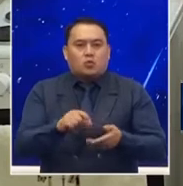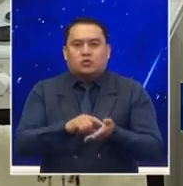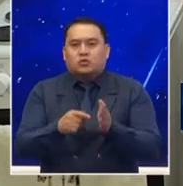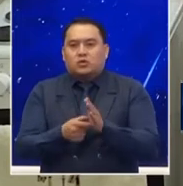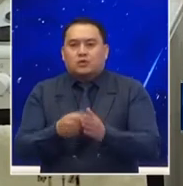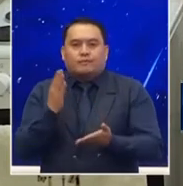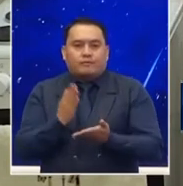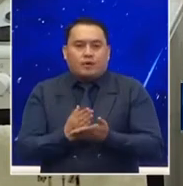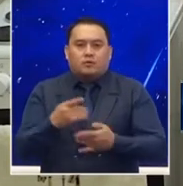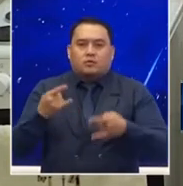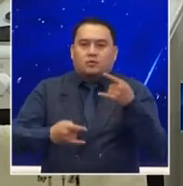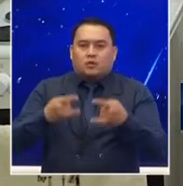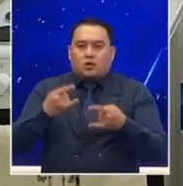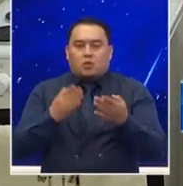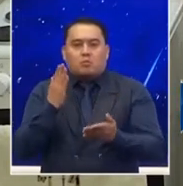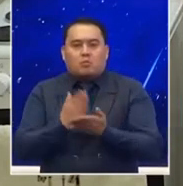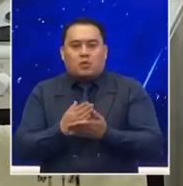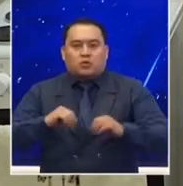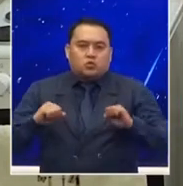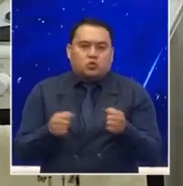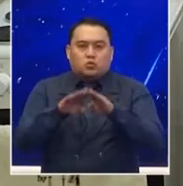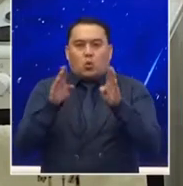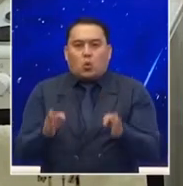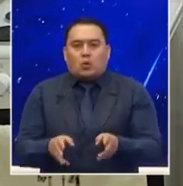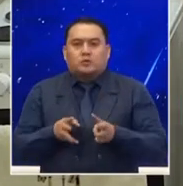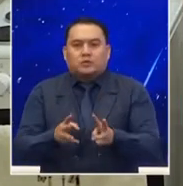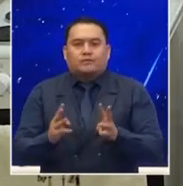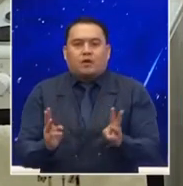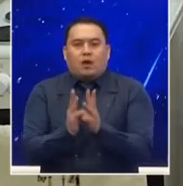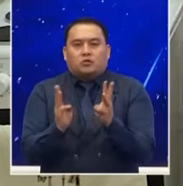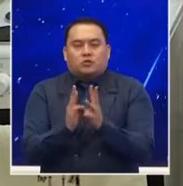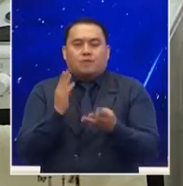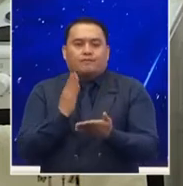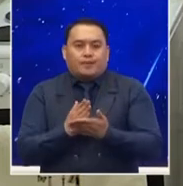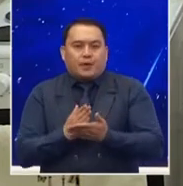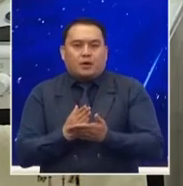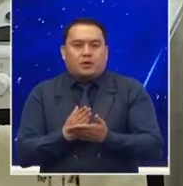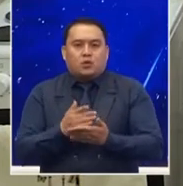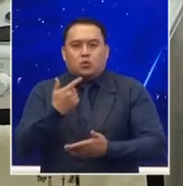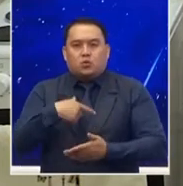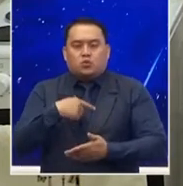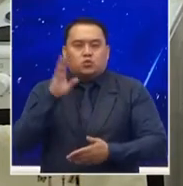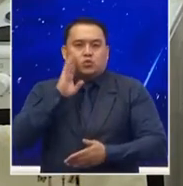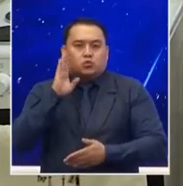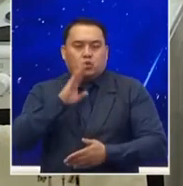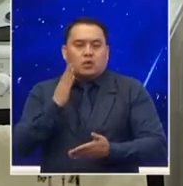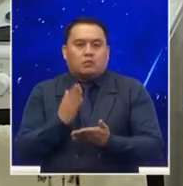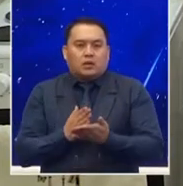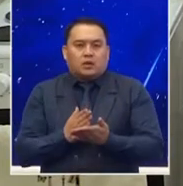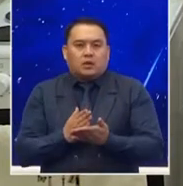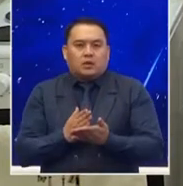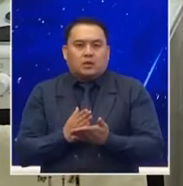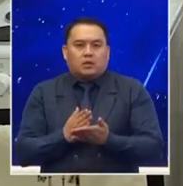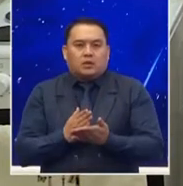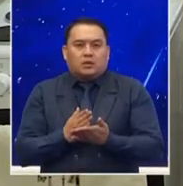бөлек-бөлек теледидарлары бар, тоңазқыштары бар, газ плиталары бар, тіпті өздерінің раковиналар сулары бар, және